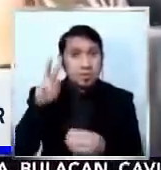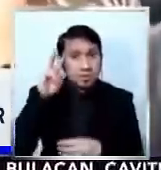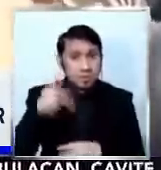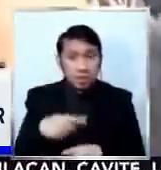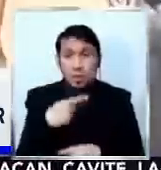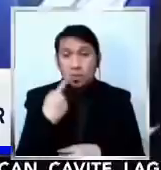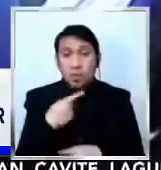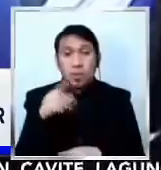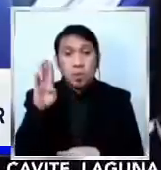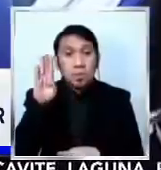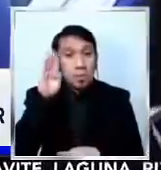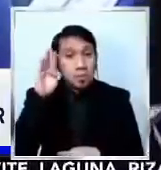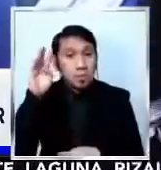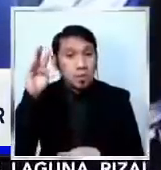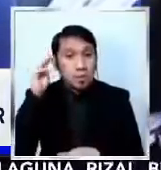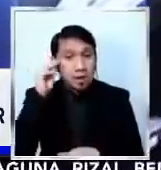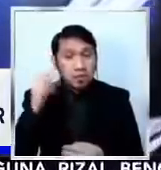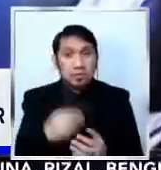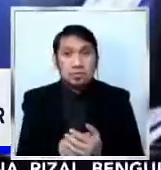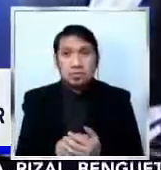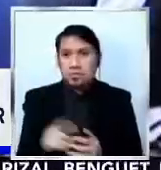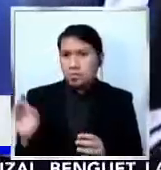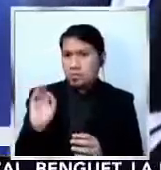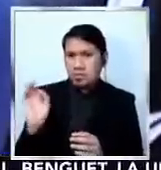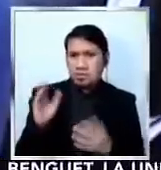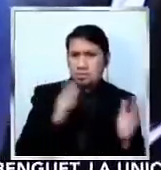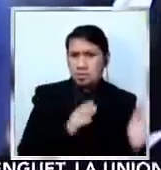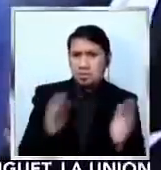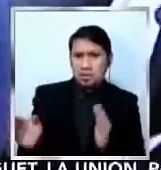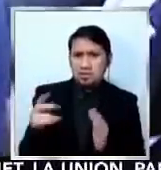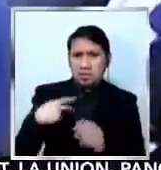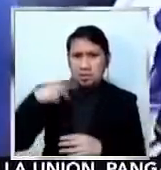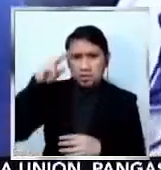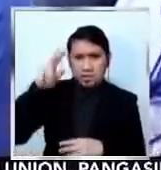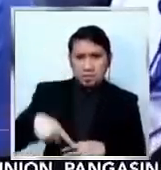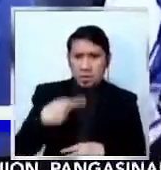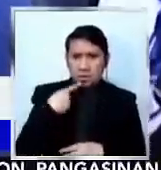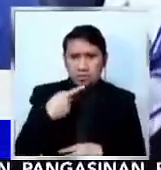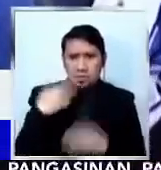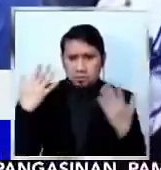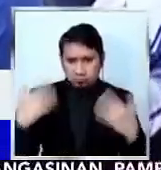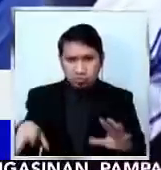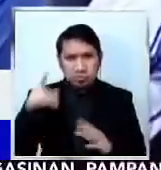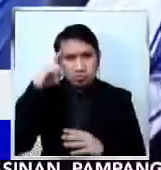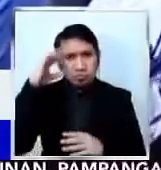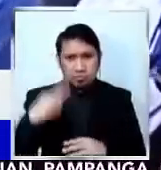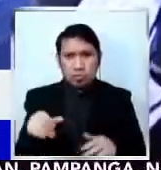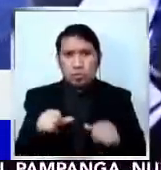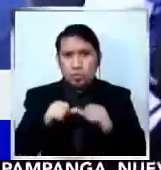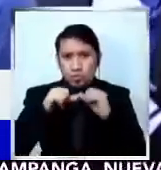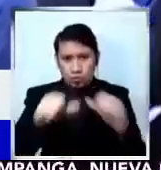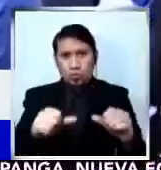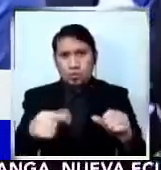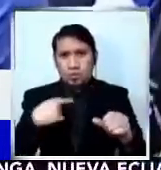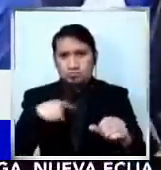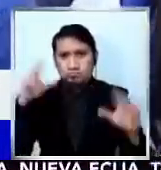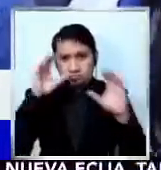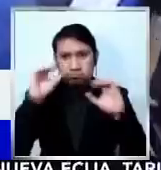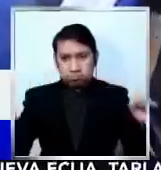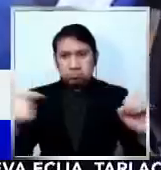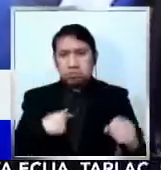Bongbong Marcos. Wala akong planong mag-BP, sinabi ko na yan, decided na ako, tuloy ako. Lalaban tayo para